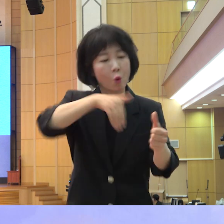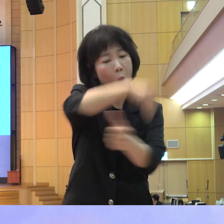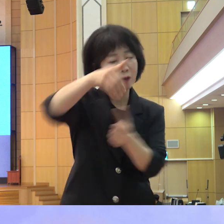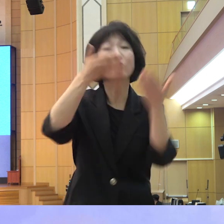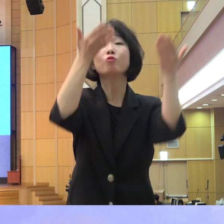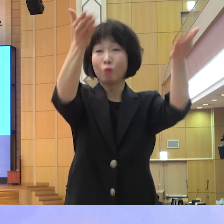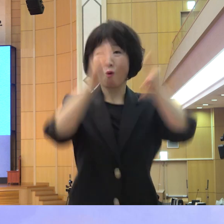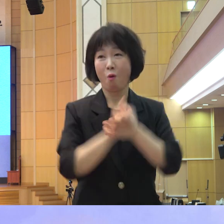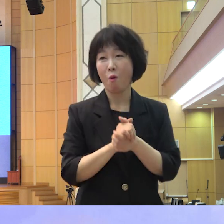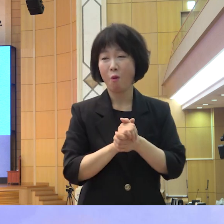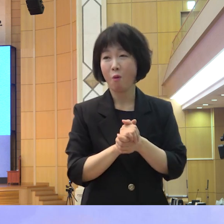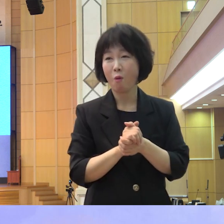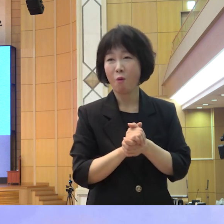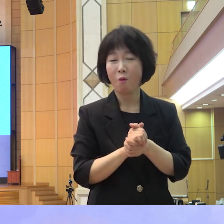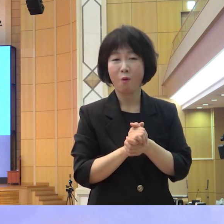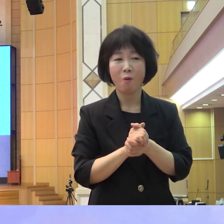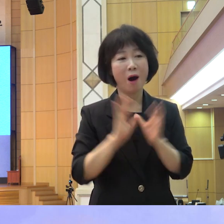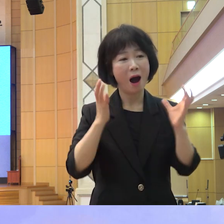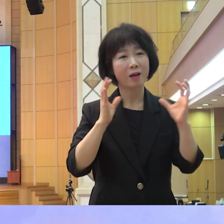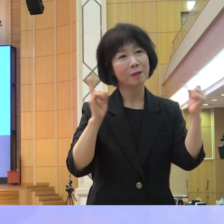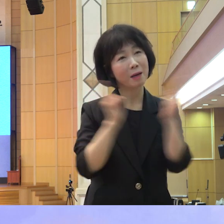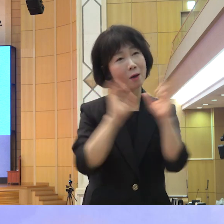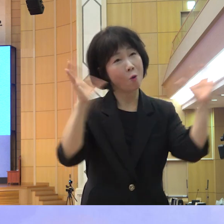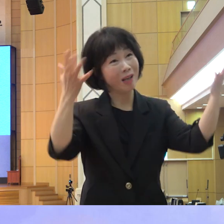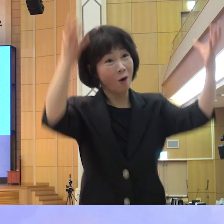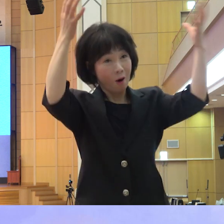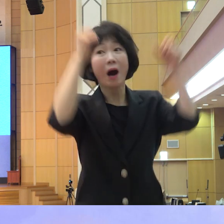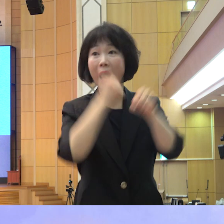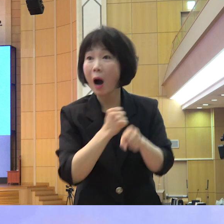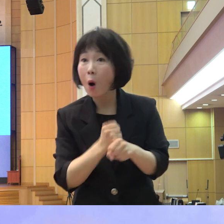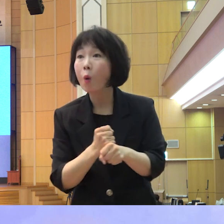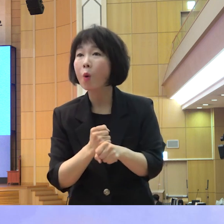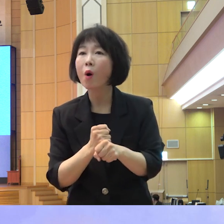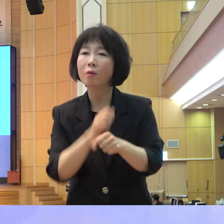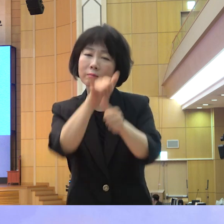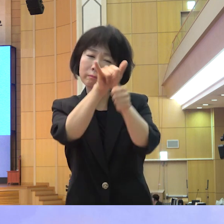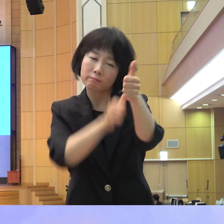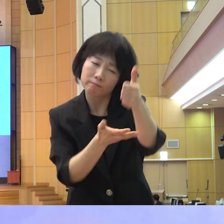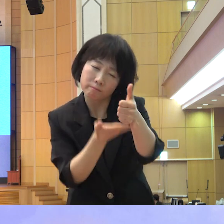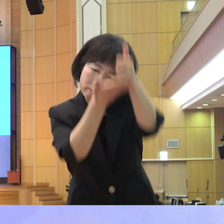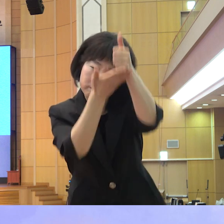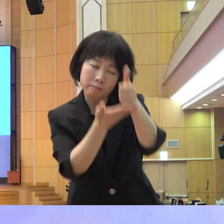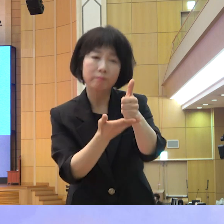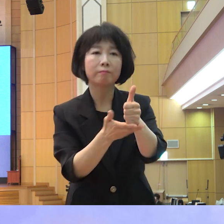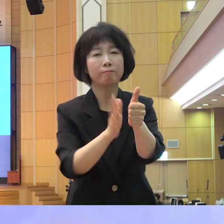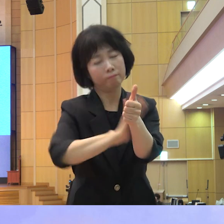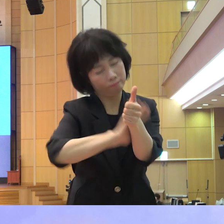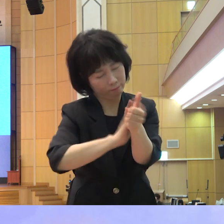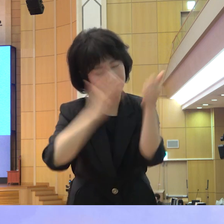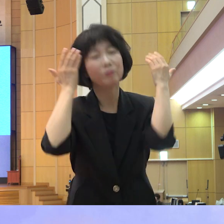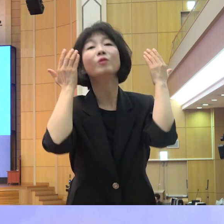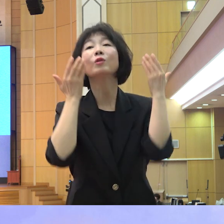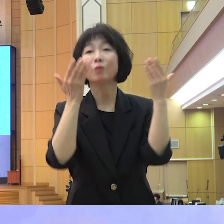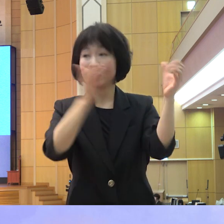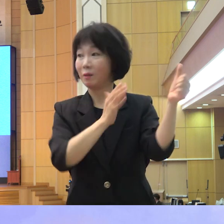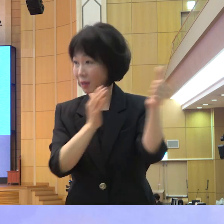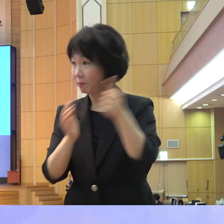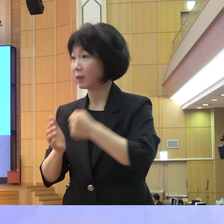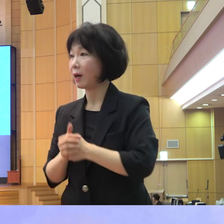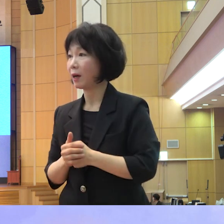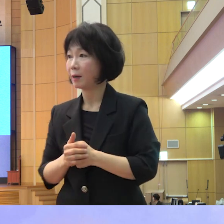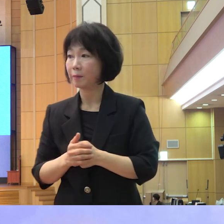제공해 주시고, 또 그 아이들을 환영해 주시고, 또 섬겨 주시고, 응원해 주시고 그래 주시길